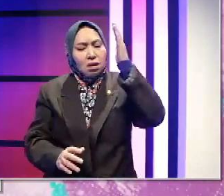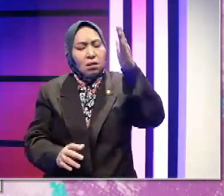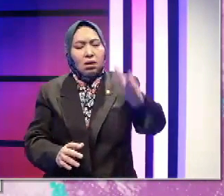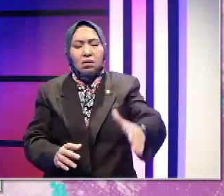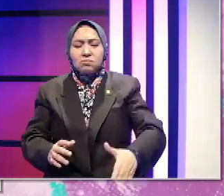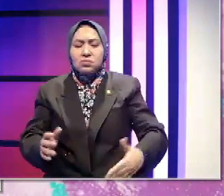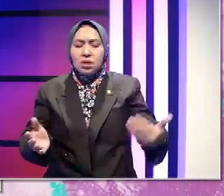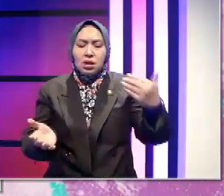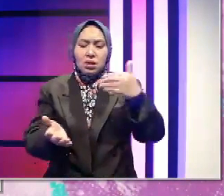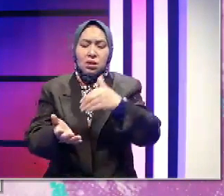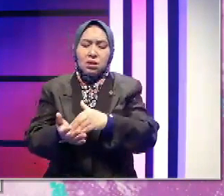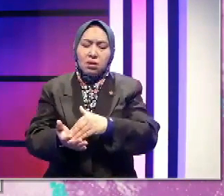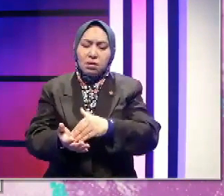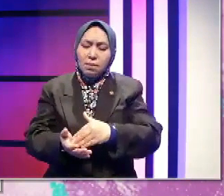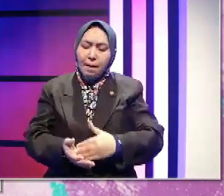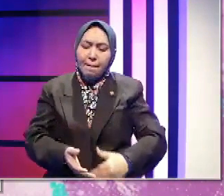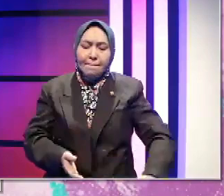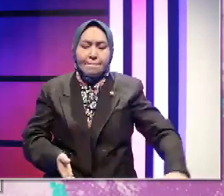فلن